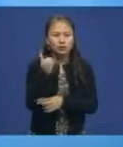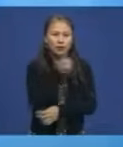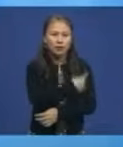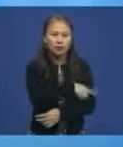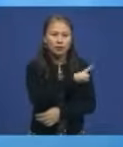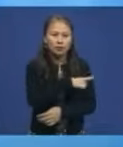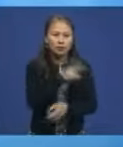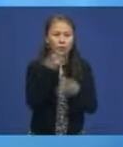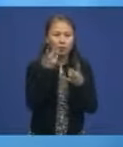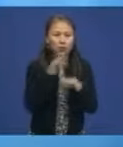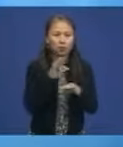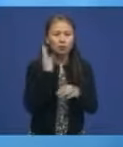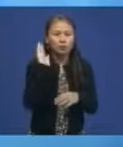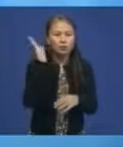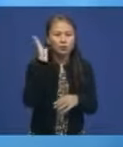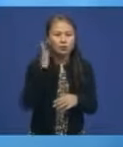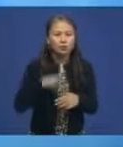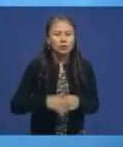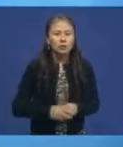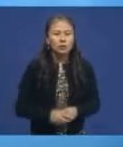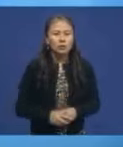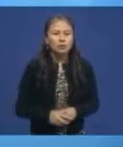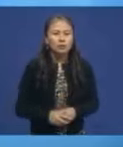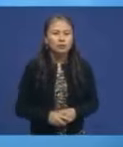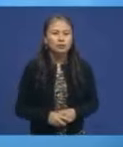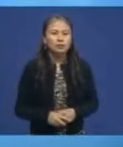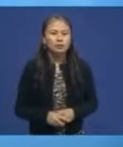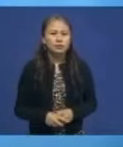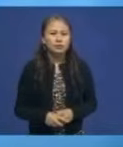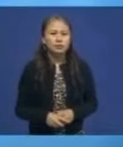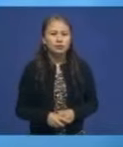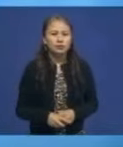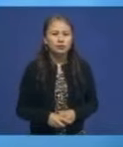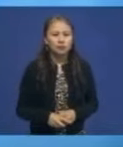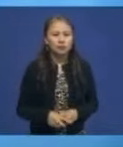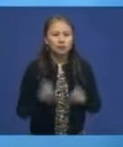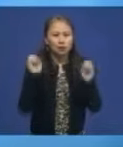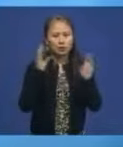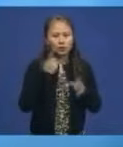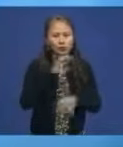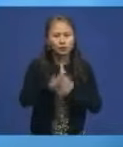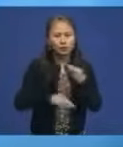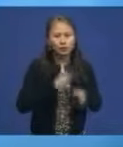ауруханада, бірақ оны болашақта Үміт атты сәбилер үйіне тапсыру көзделіп отыр.